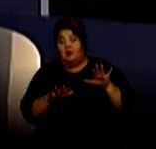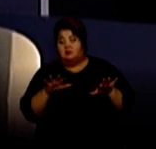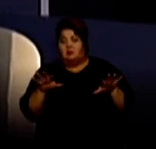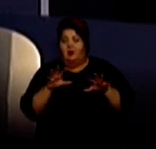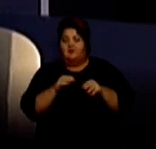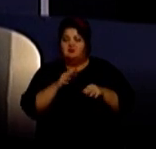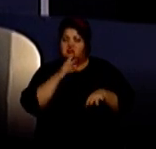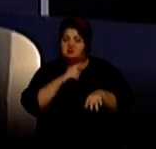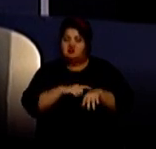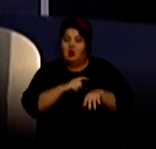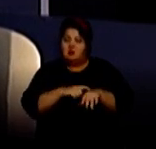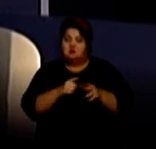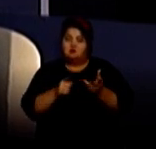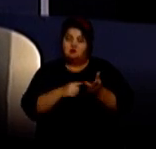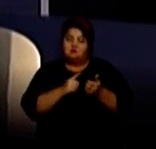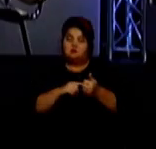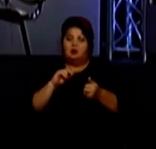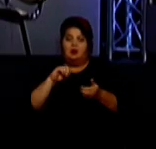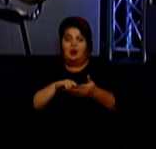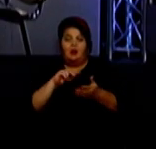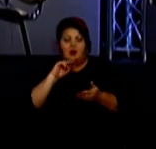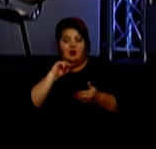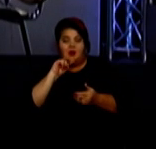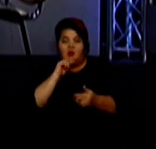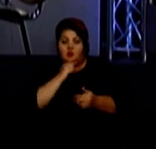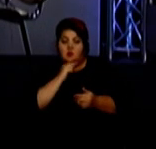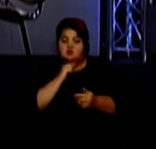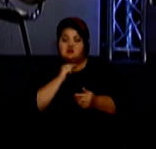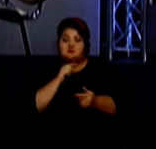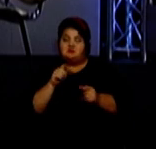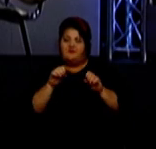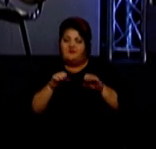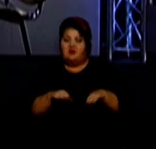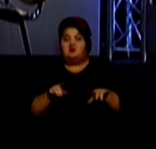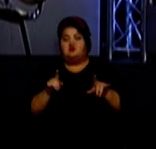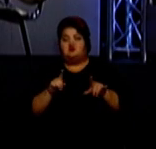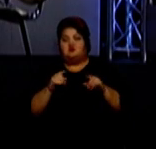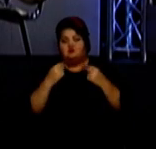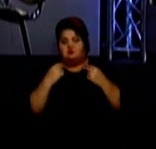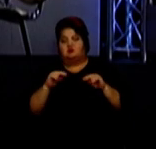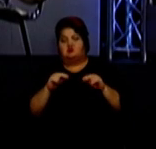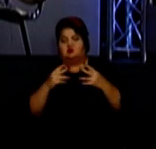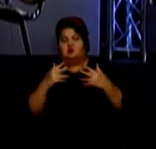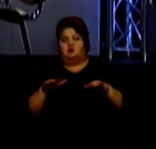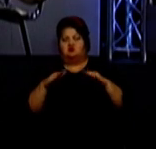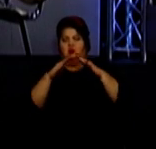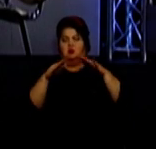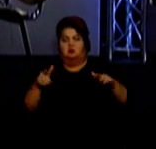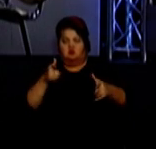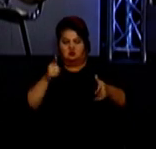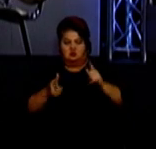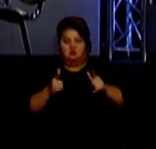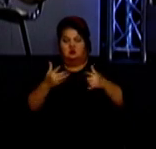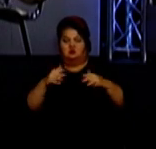ресурси часові і економічні, то вирішили, що ми проєктуємо вже стаціонарний дах, який фактично